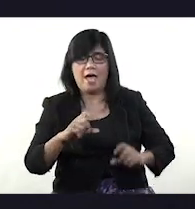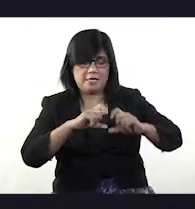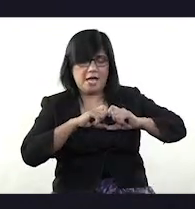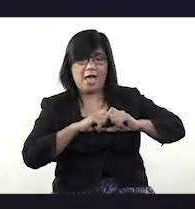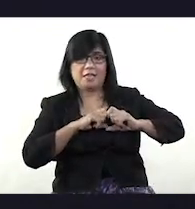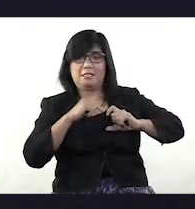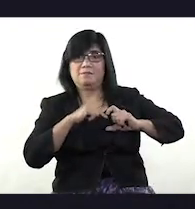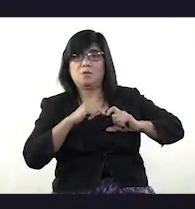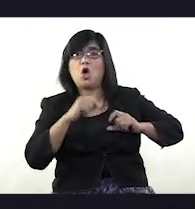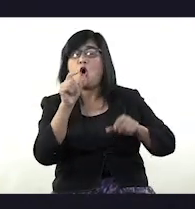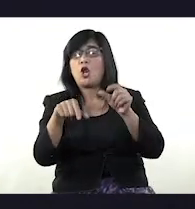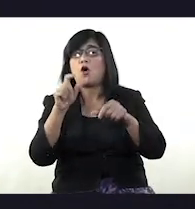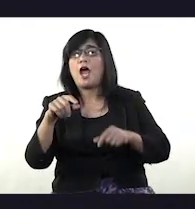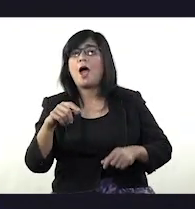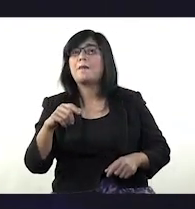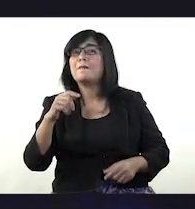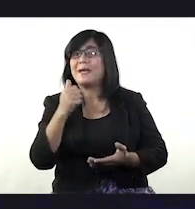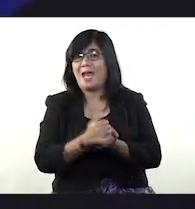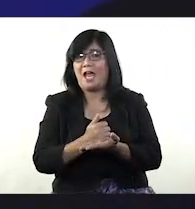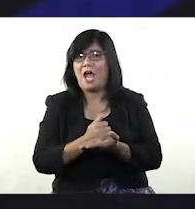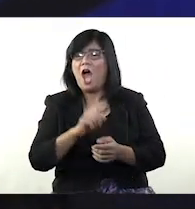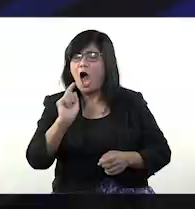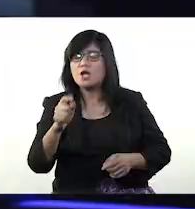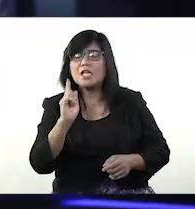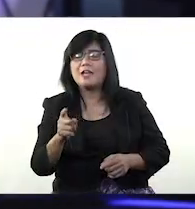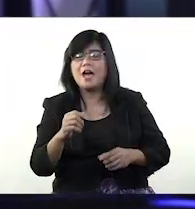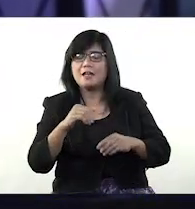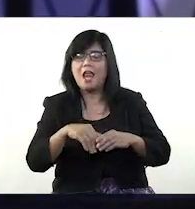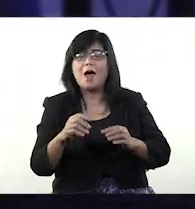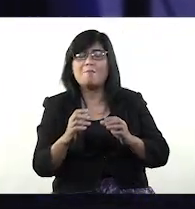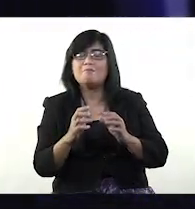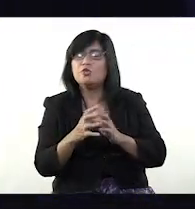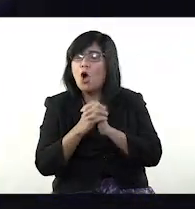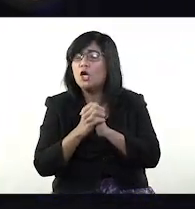ada di doa-doanya Hai harus ada di dalam jiwanya